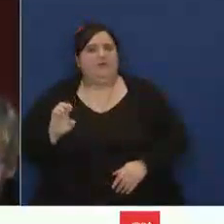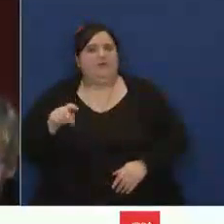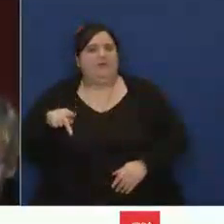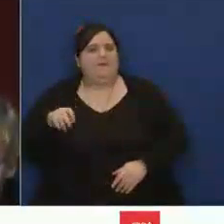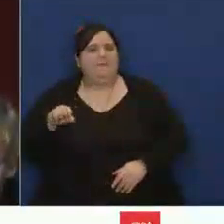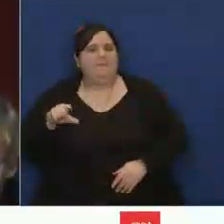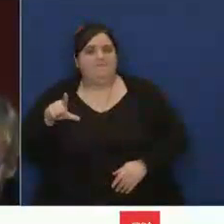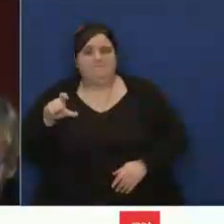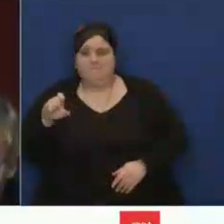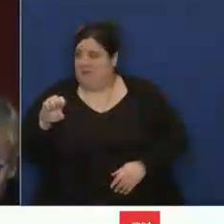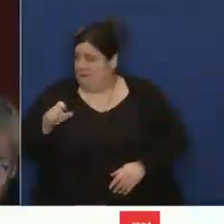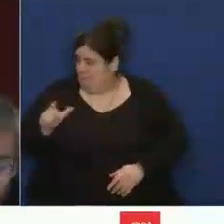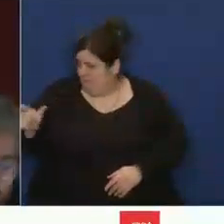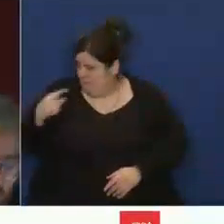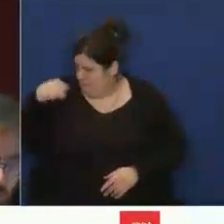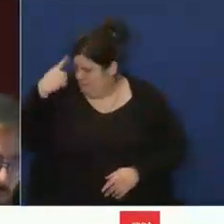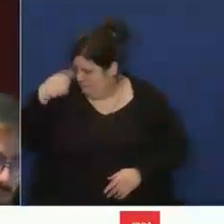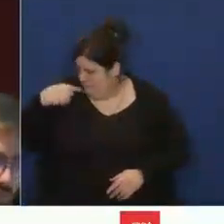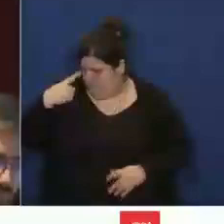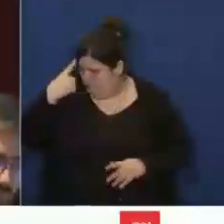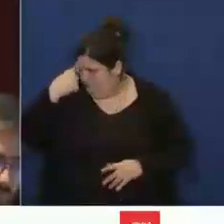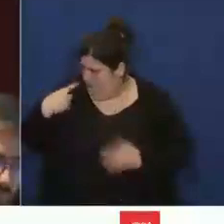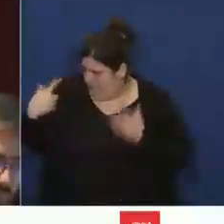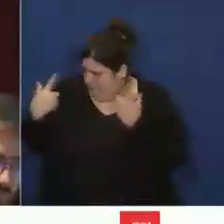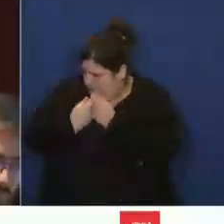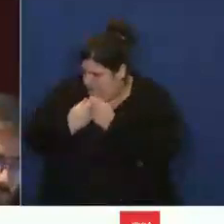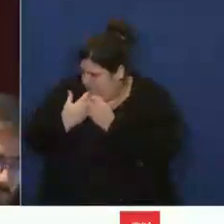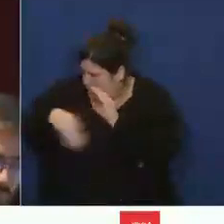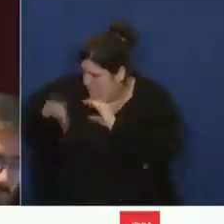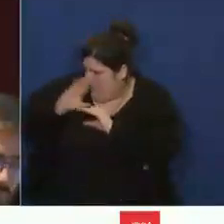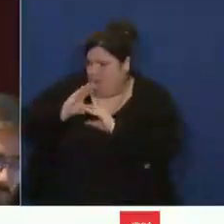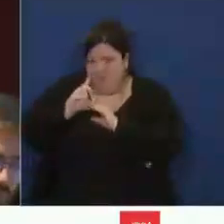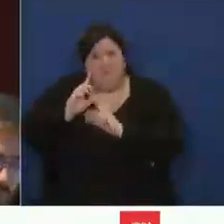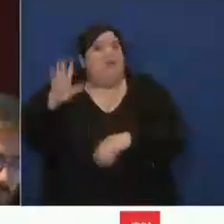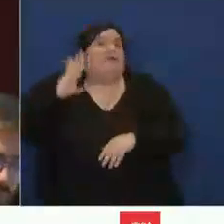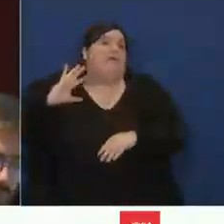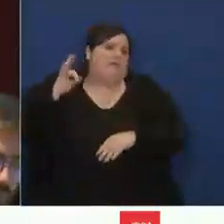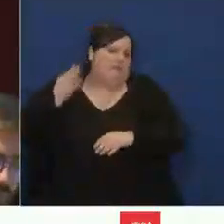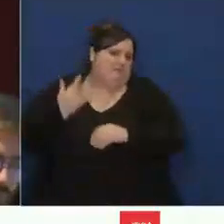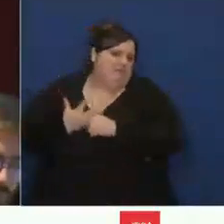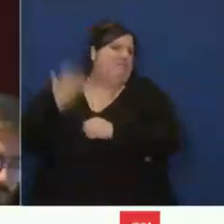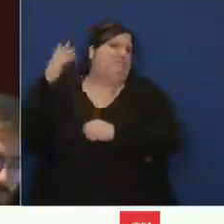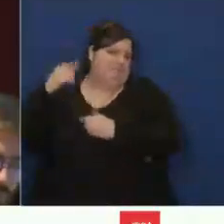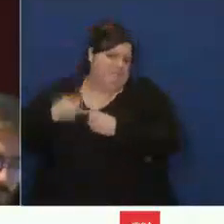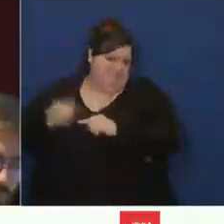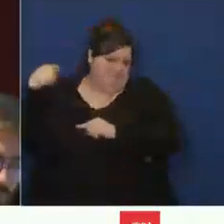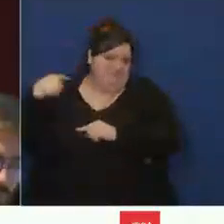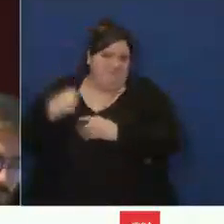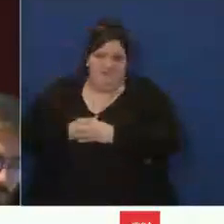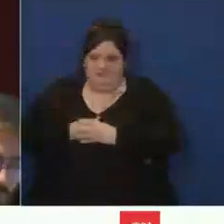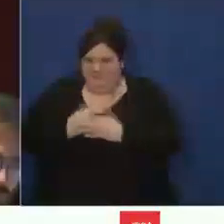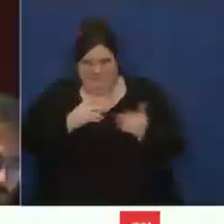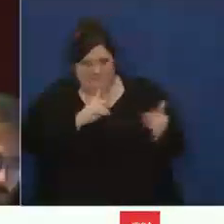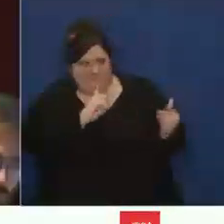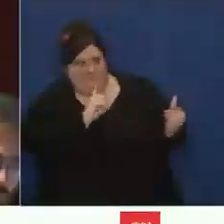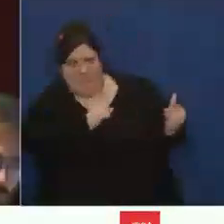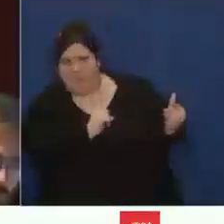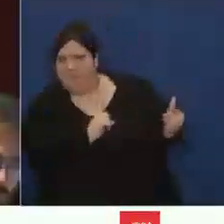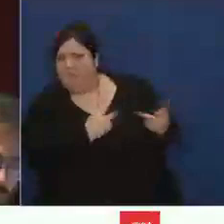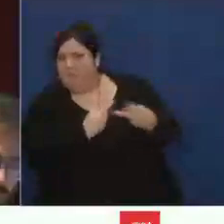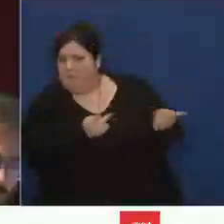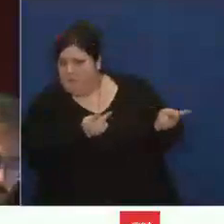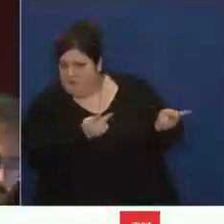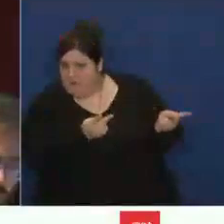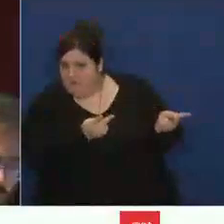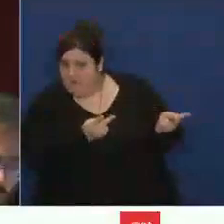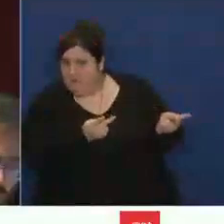précédent, et où ça permet ce dialogue à la fois avec la commande publique, et